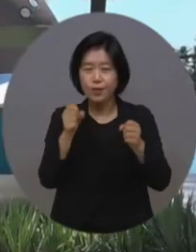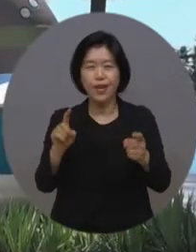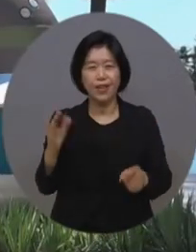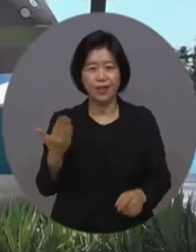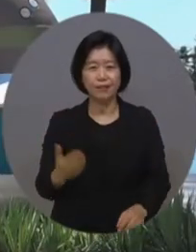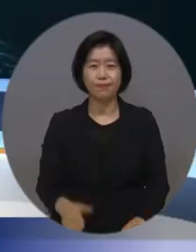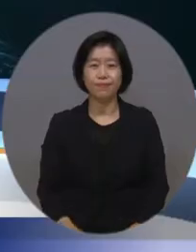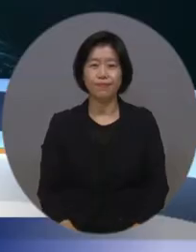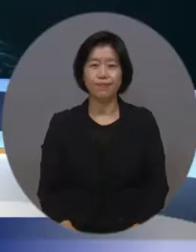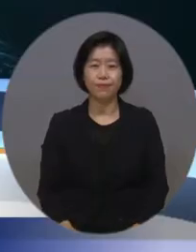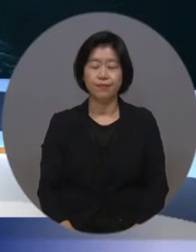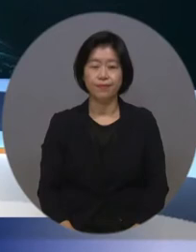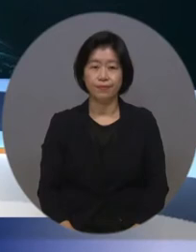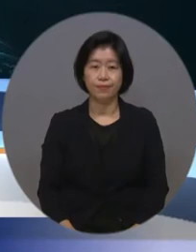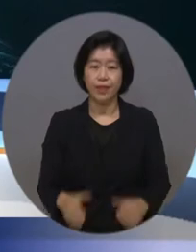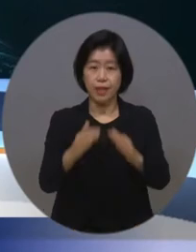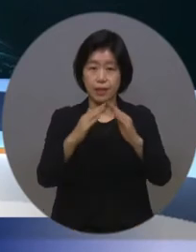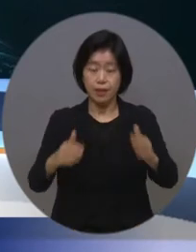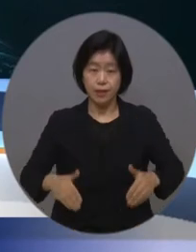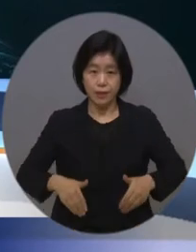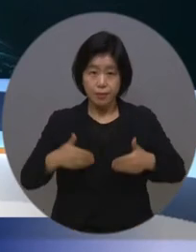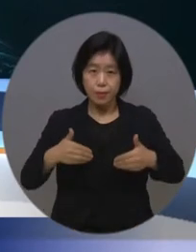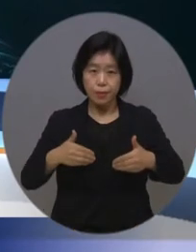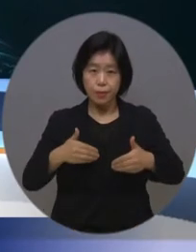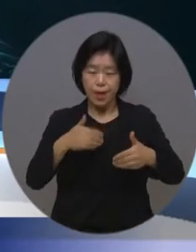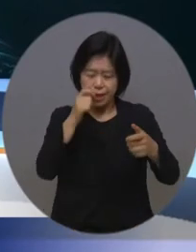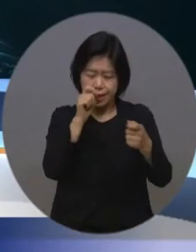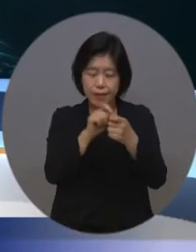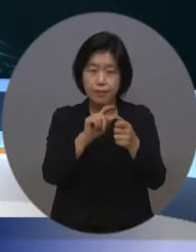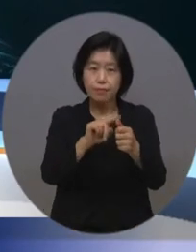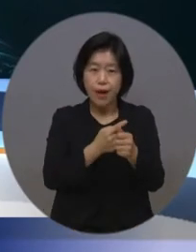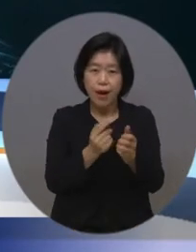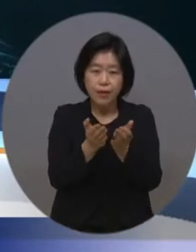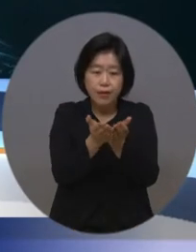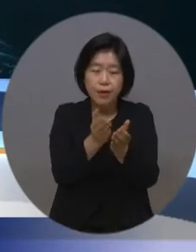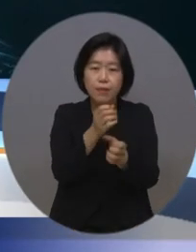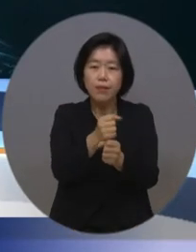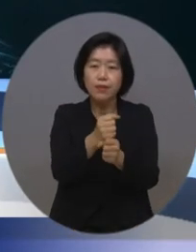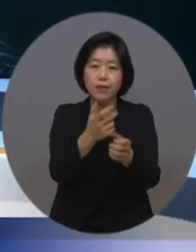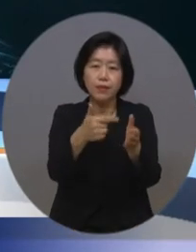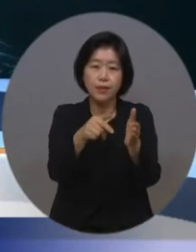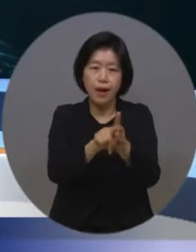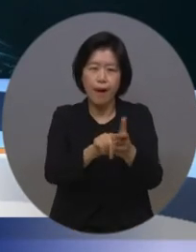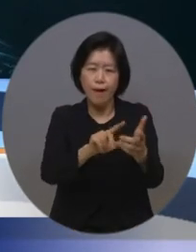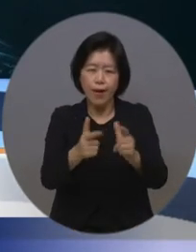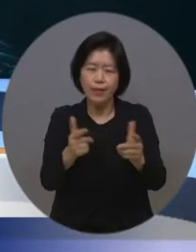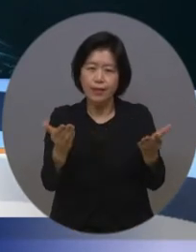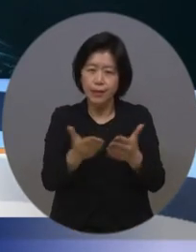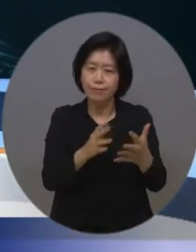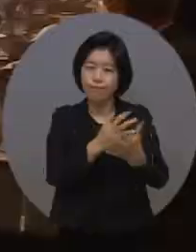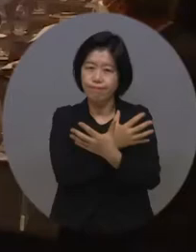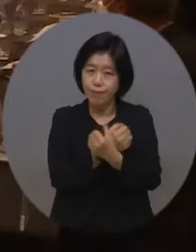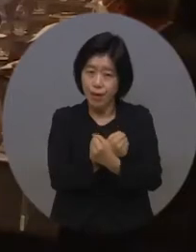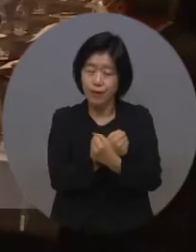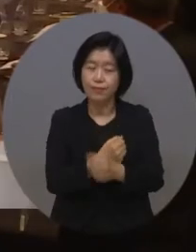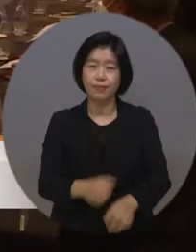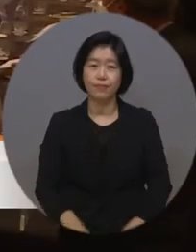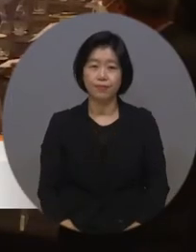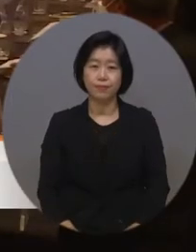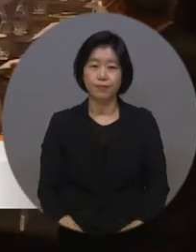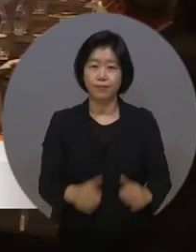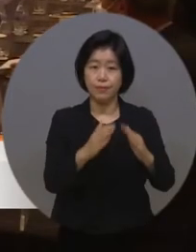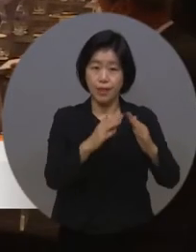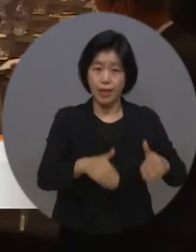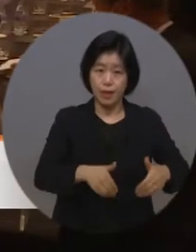조은빈입니다. 전라남도가 친환경 선박 생태계 조성을 위한 업무 협약을 가졌습니다.